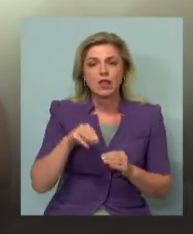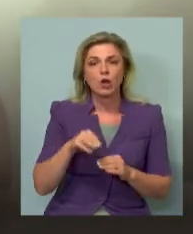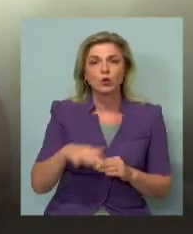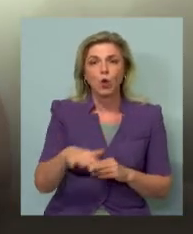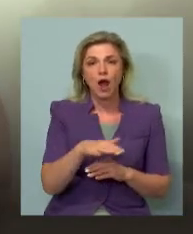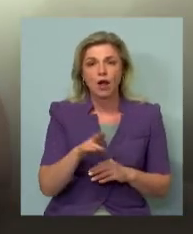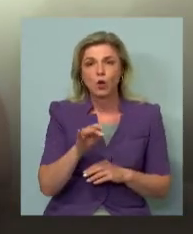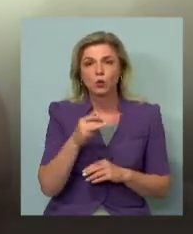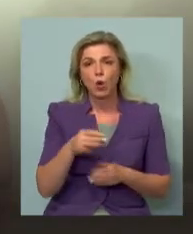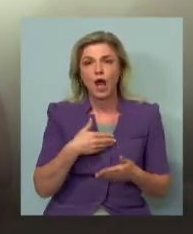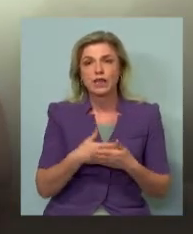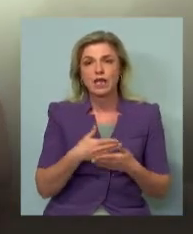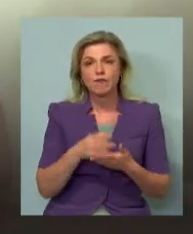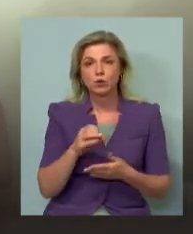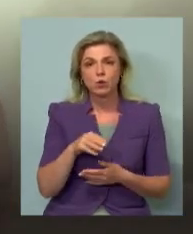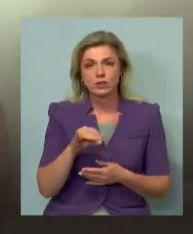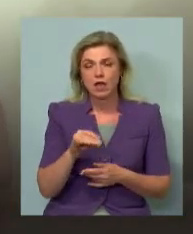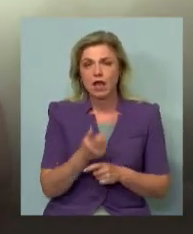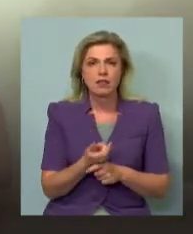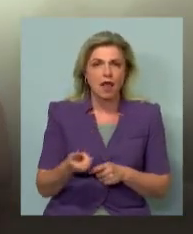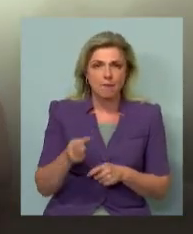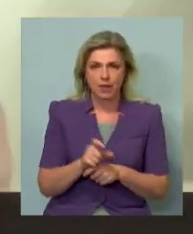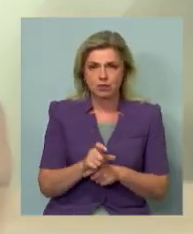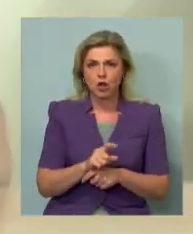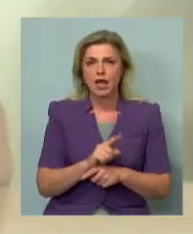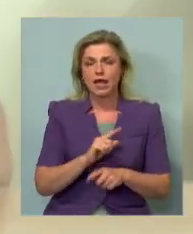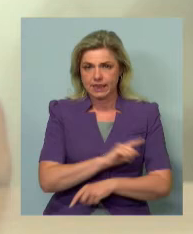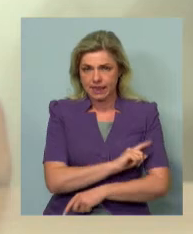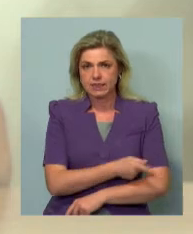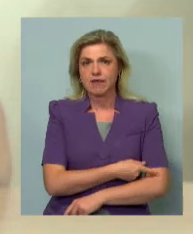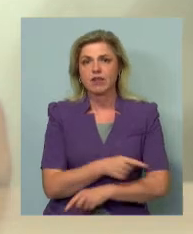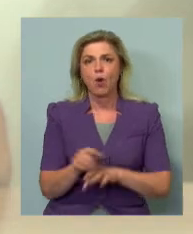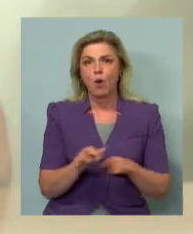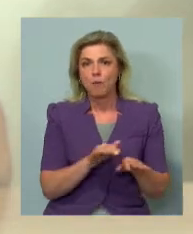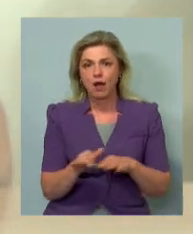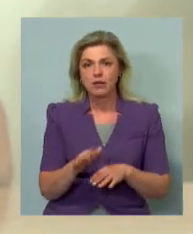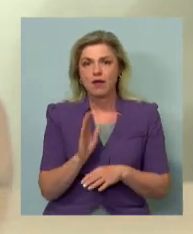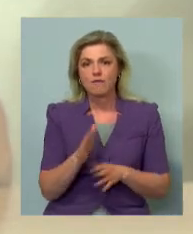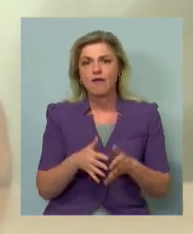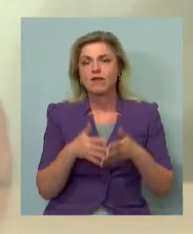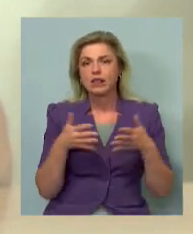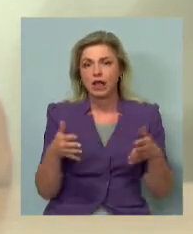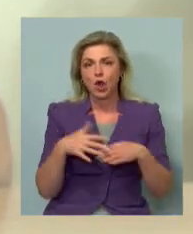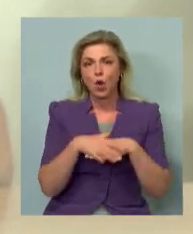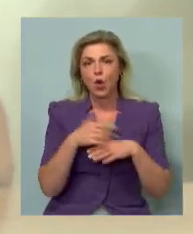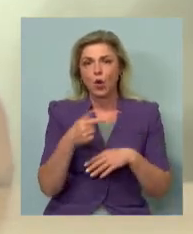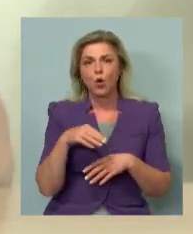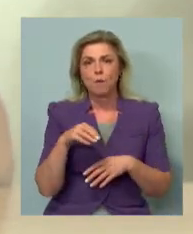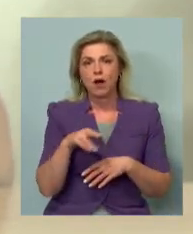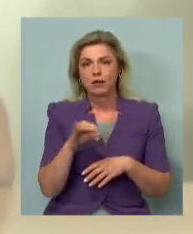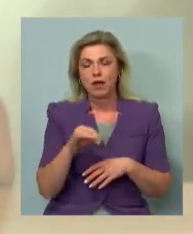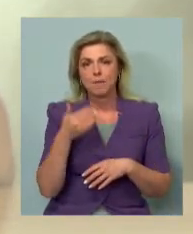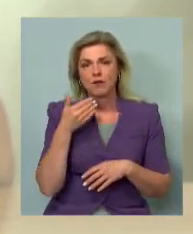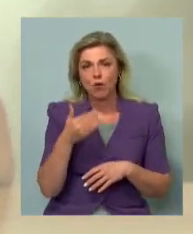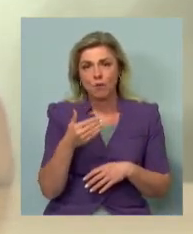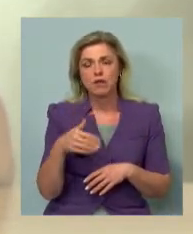то все ж таки найбільше інтенсивна кампанія відбувається у великих громадах. Це Первомайська,